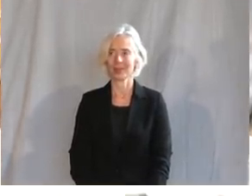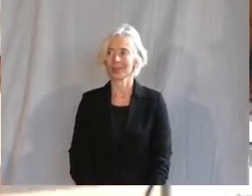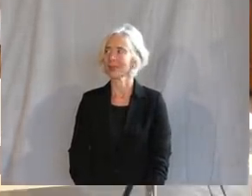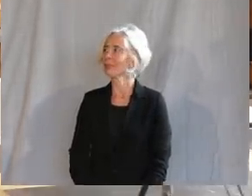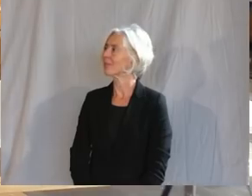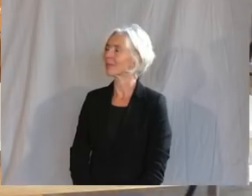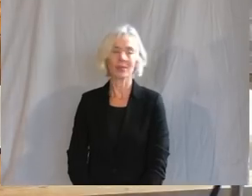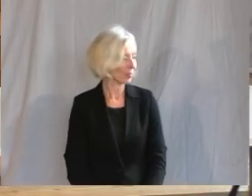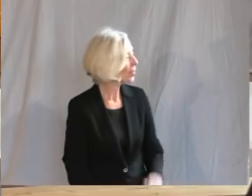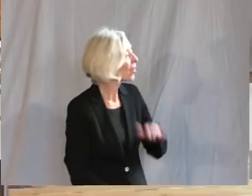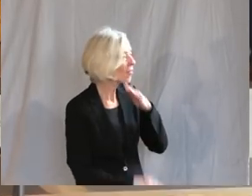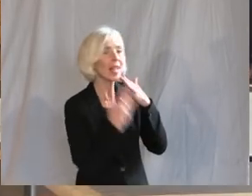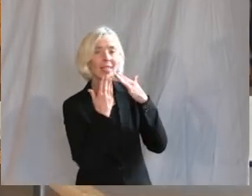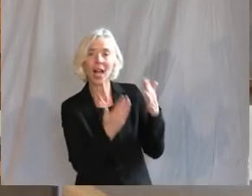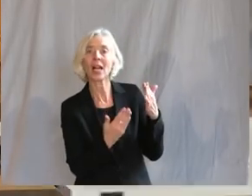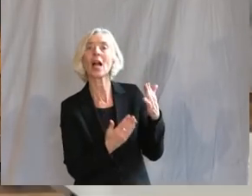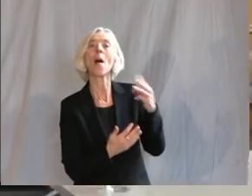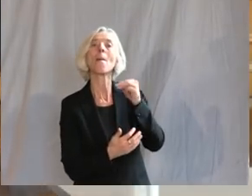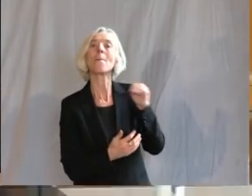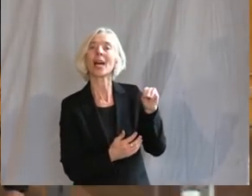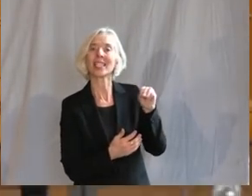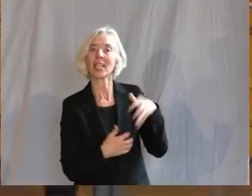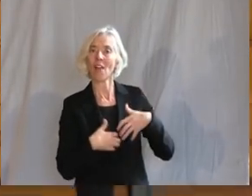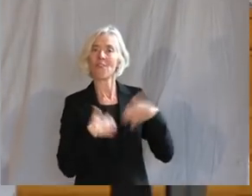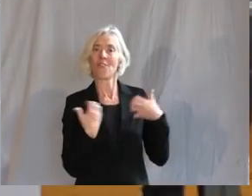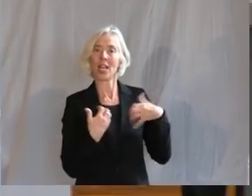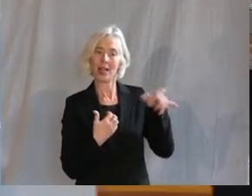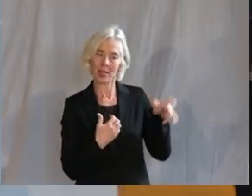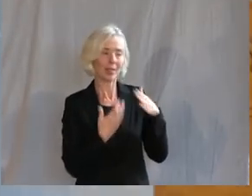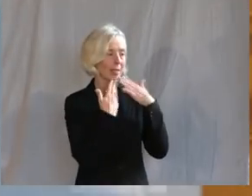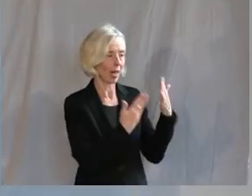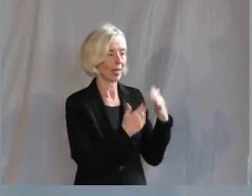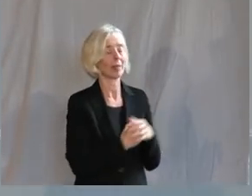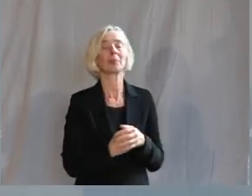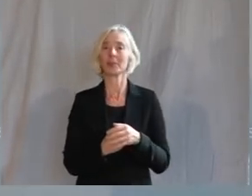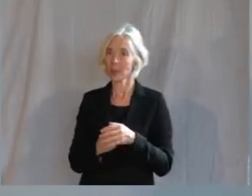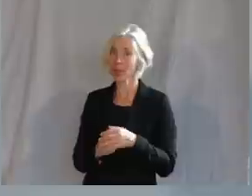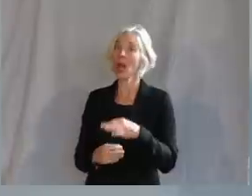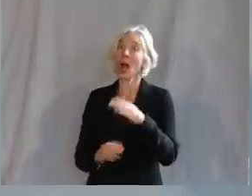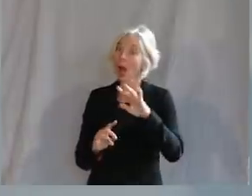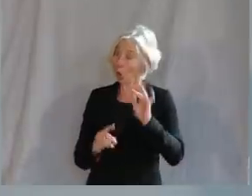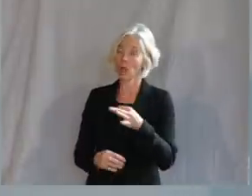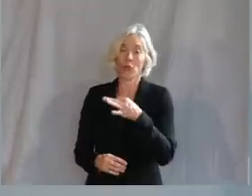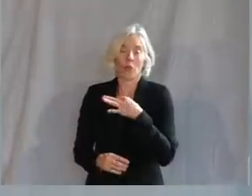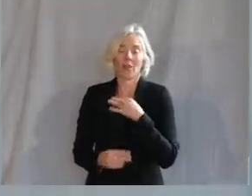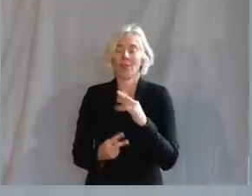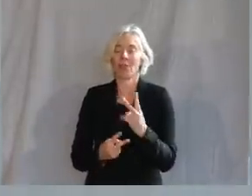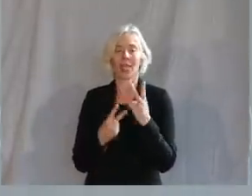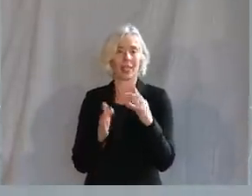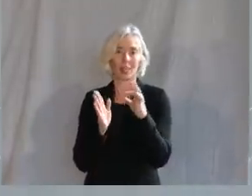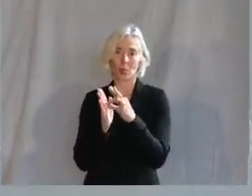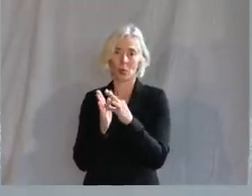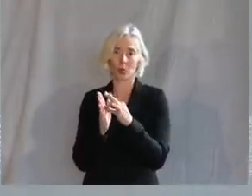Ja, vielen Dank, Martina Wild. Das ist für mich auch wirklich ein sehr wichtiges Anliegen, dass vor allem der Kita-Betrieb und der